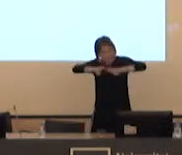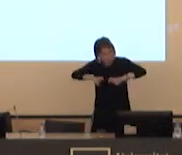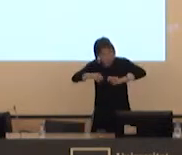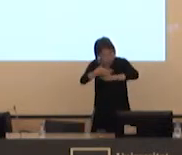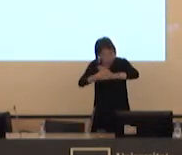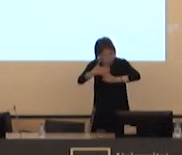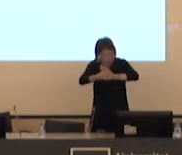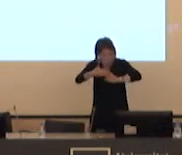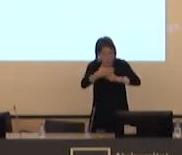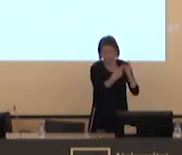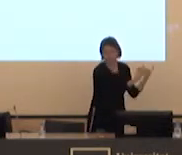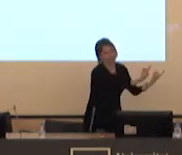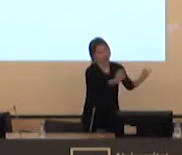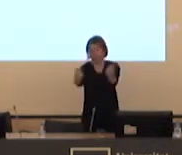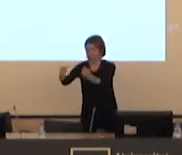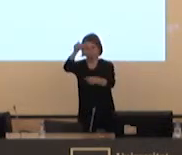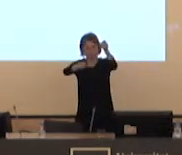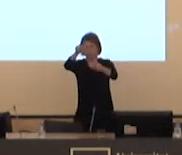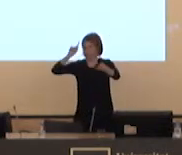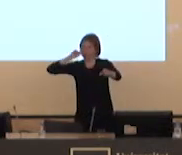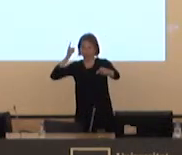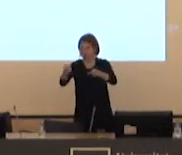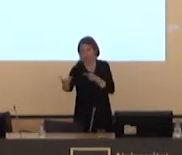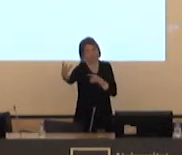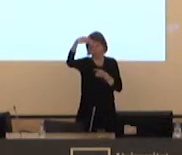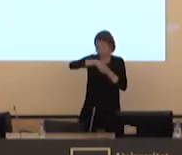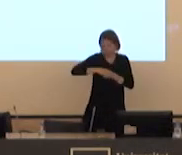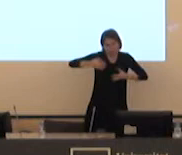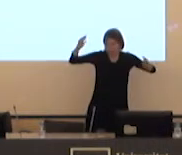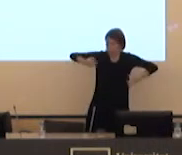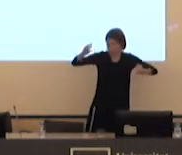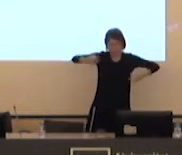Per tant, és important millorar